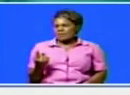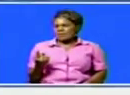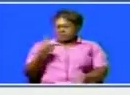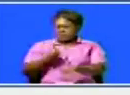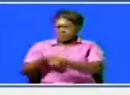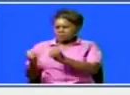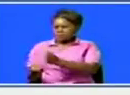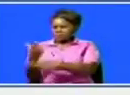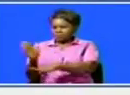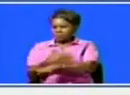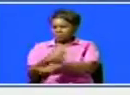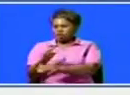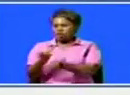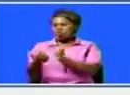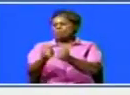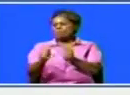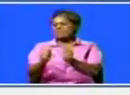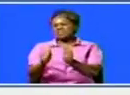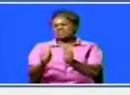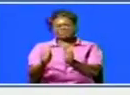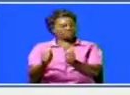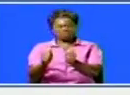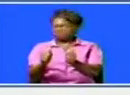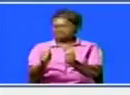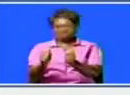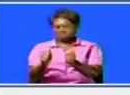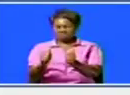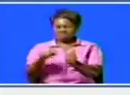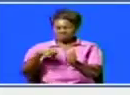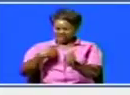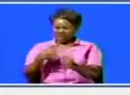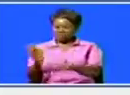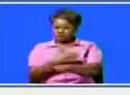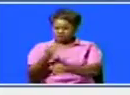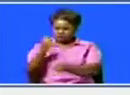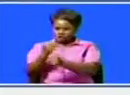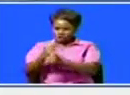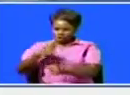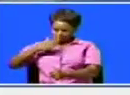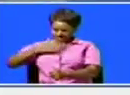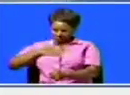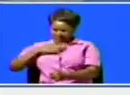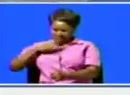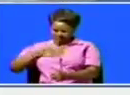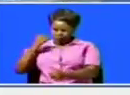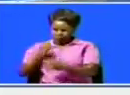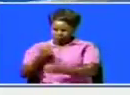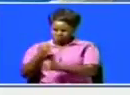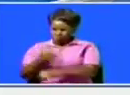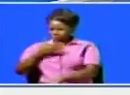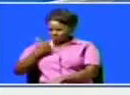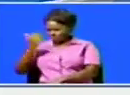muziki siko kwa competition na mtu yeyote. Ninafanya kazi yangu, najaribu nifanye the best.